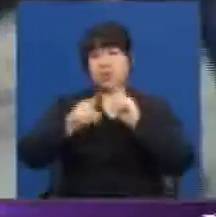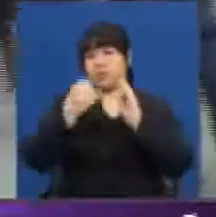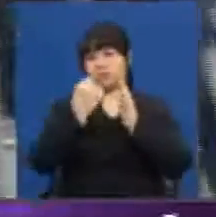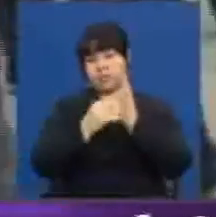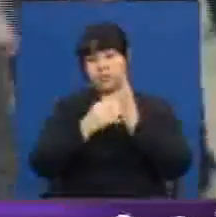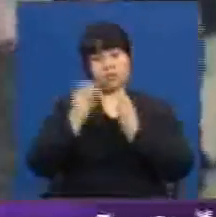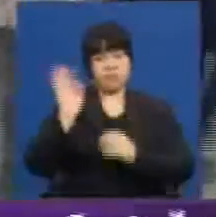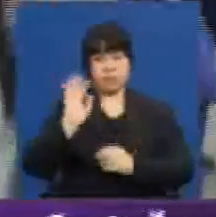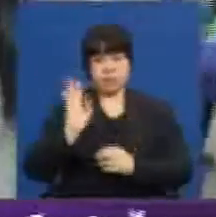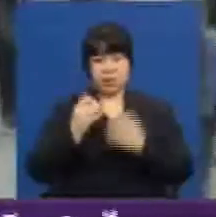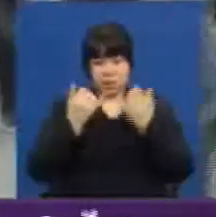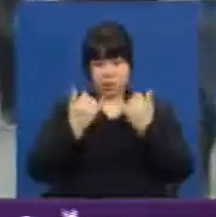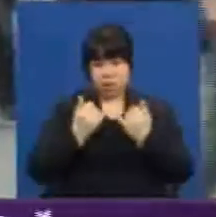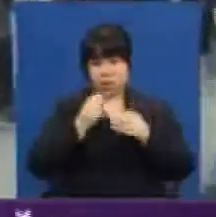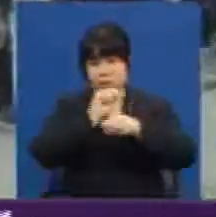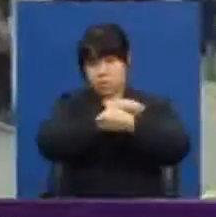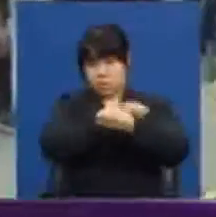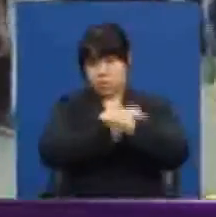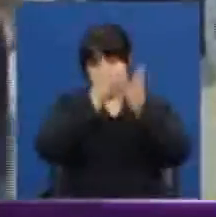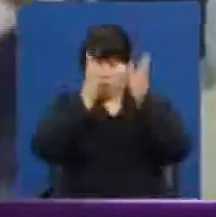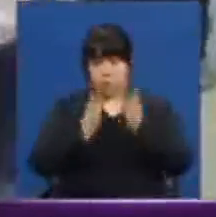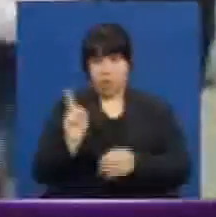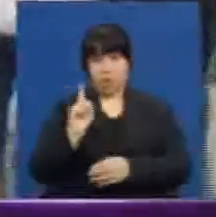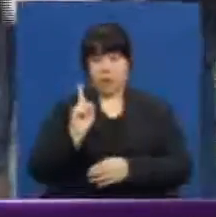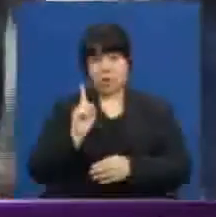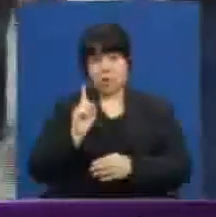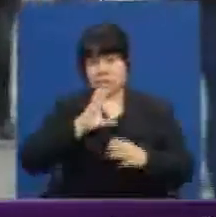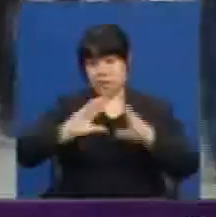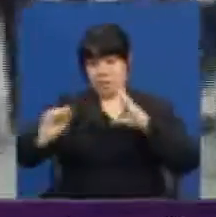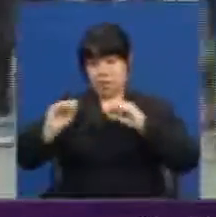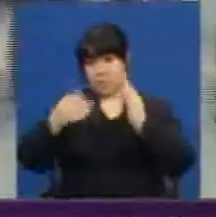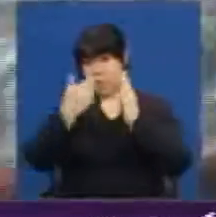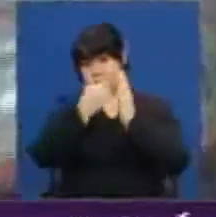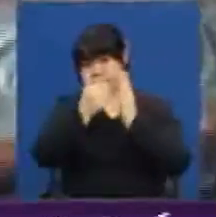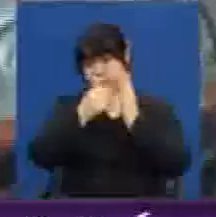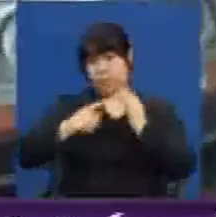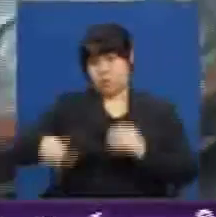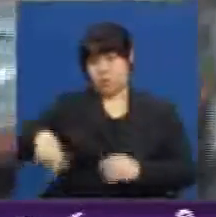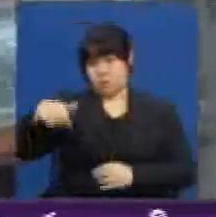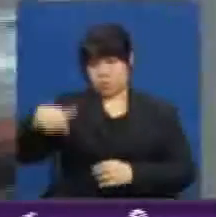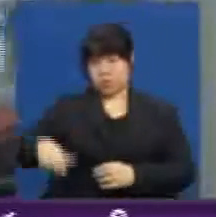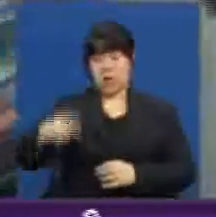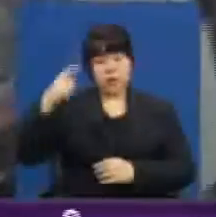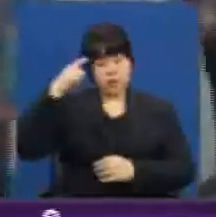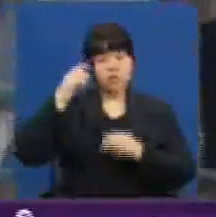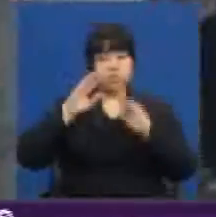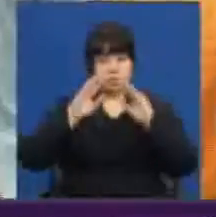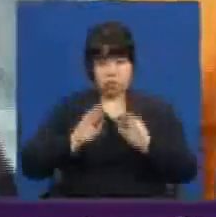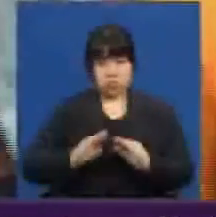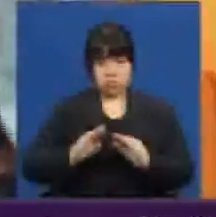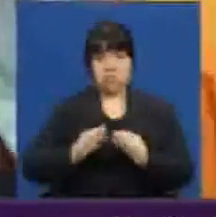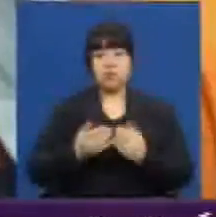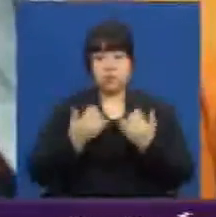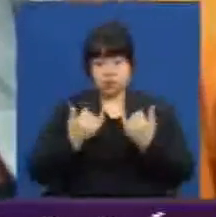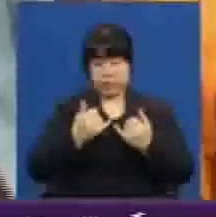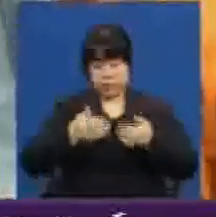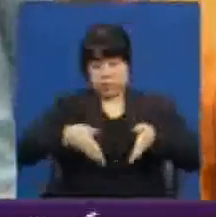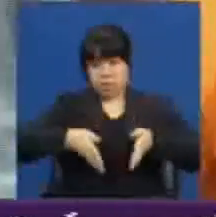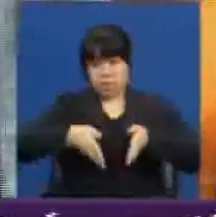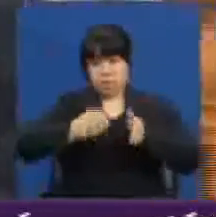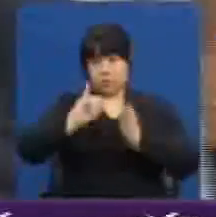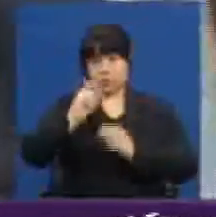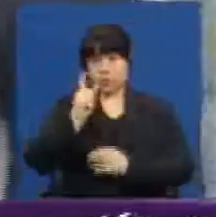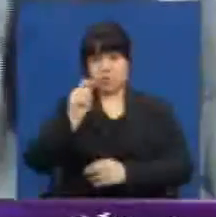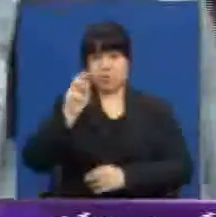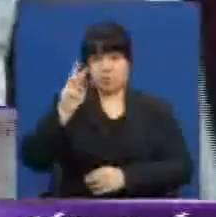จริงส่งผลให้จำนวนรายงานชาวกัมพูชาที่เดินทางกลับประเทศเริ่มลดลงโดยที่บริเวณด่านผ่านแดนถาวรช่องจอม